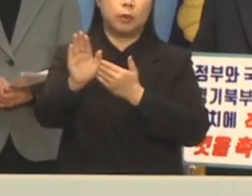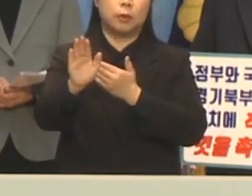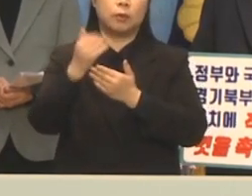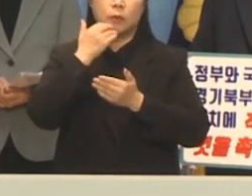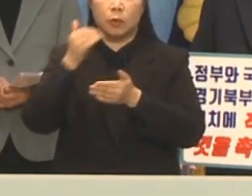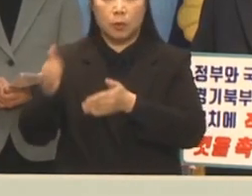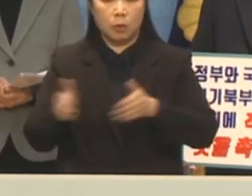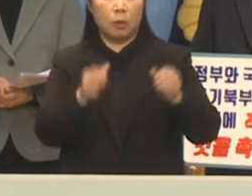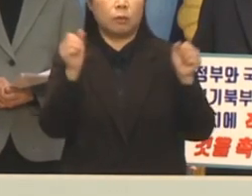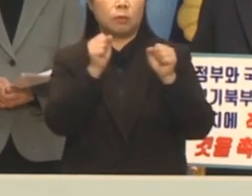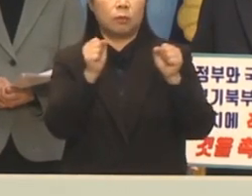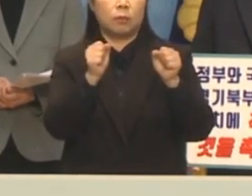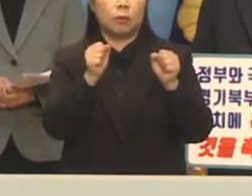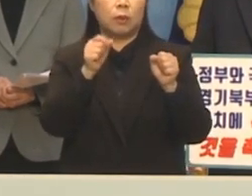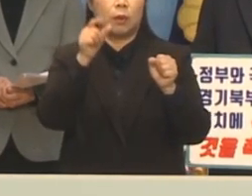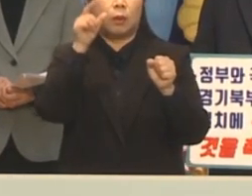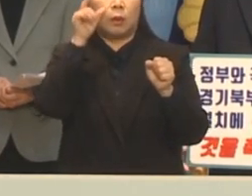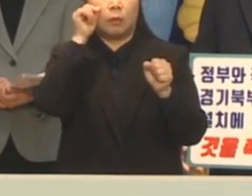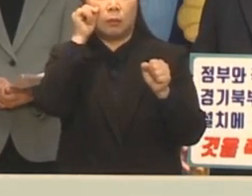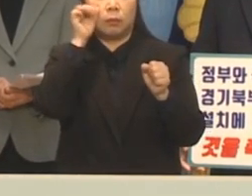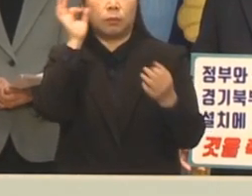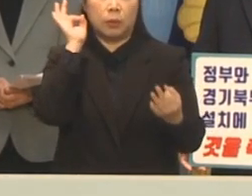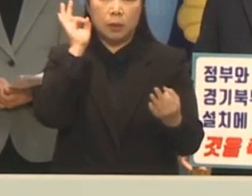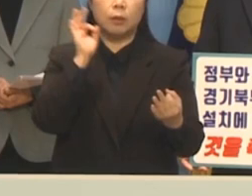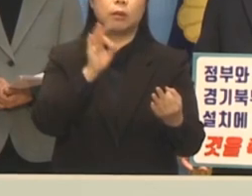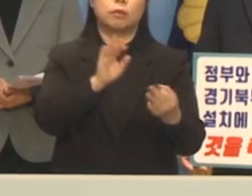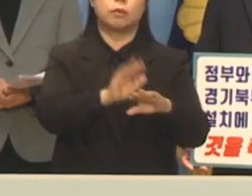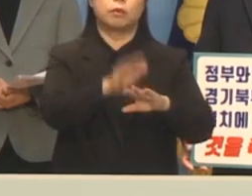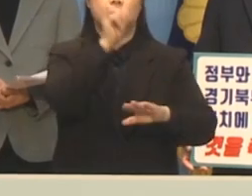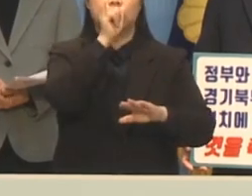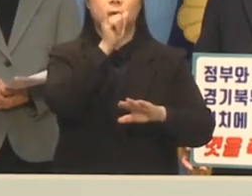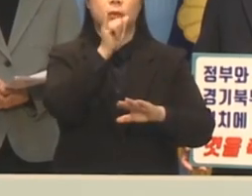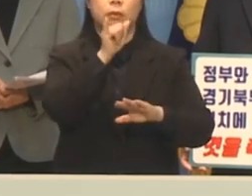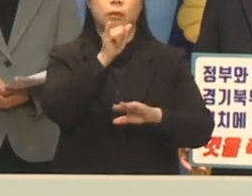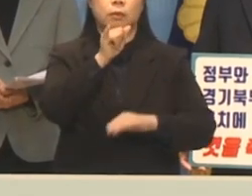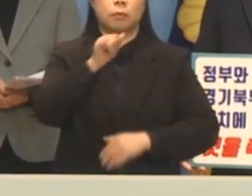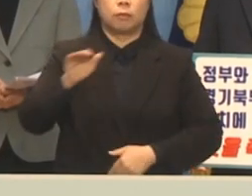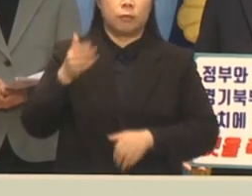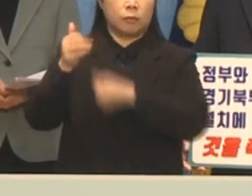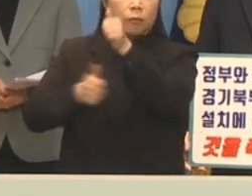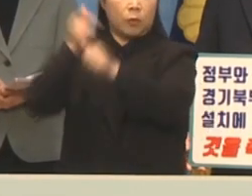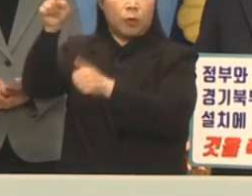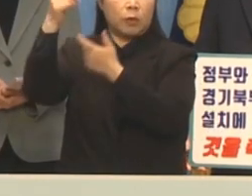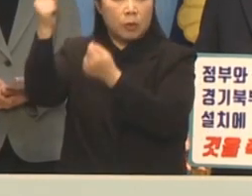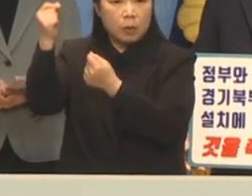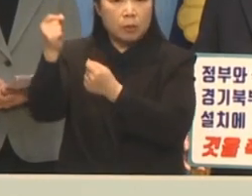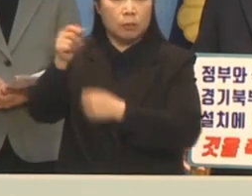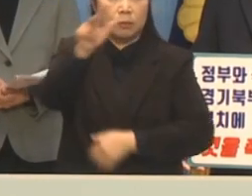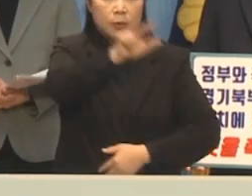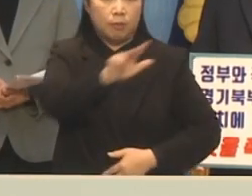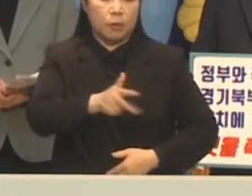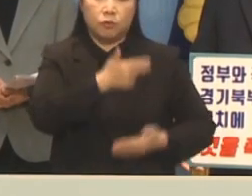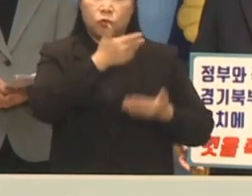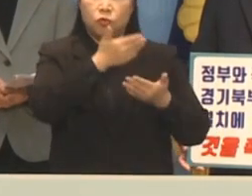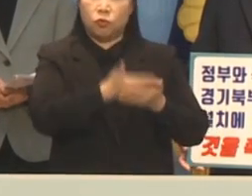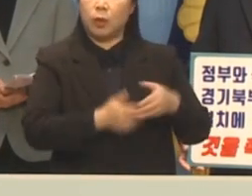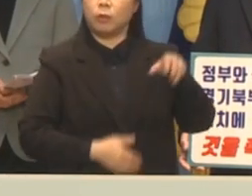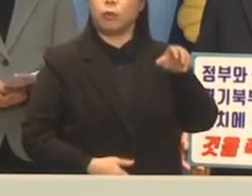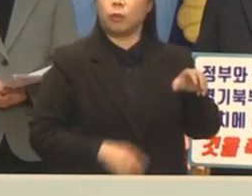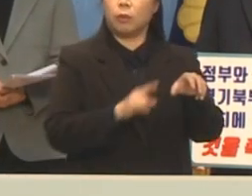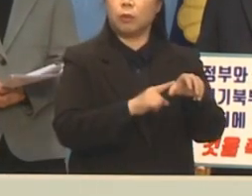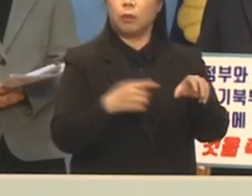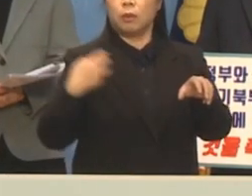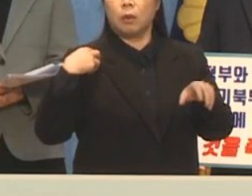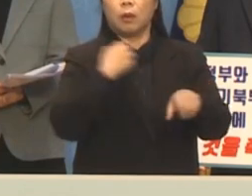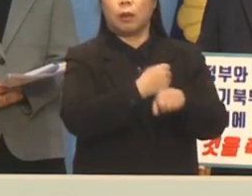북부는 잠자고 있습니다. 우리 선조들이 그러했듯이 한반도의 핵심 지역으로 역할을